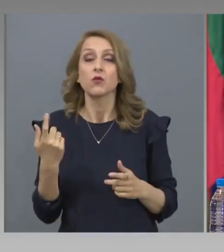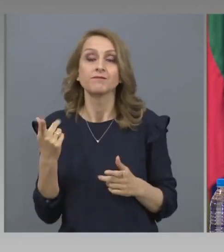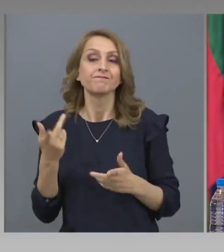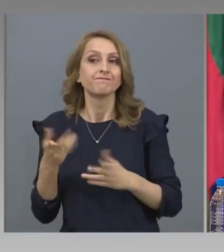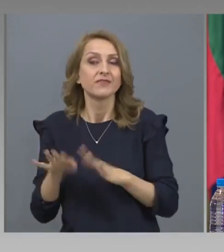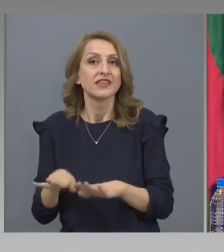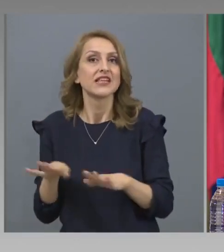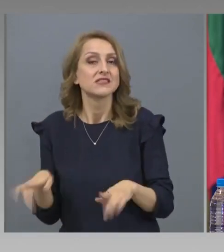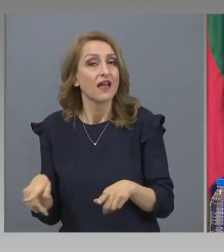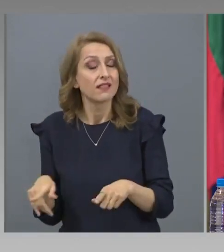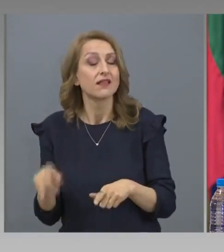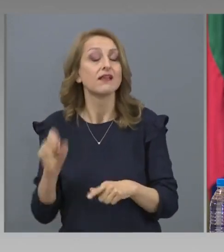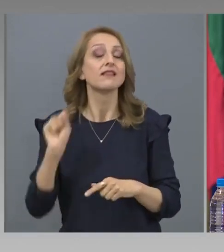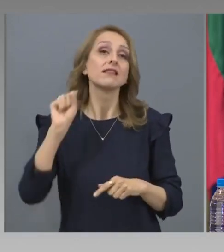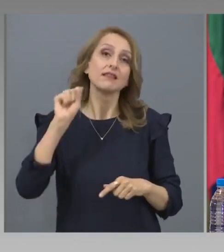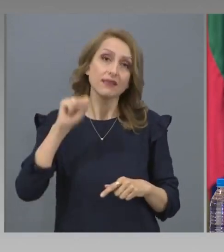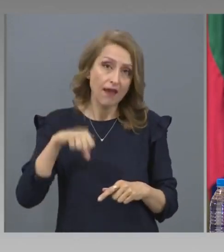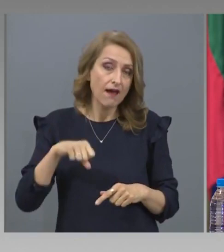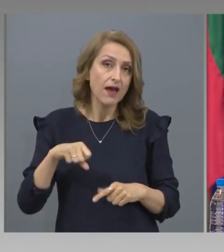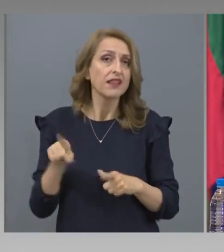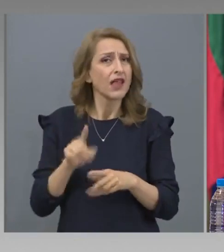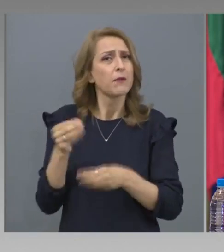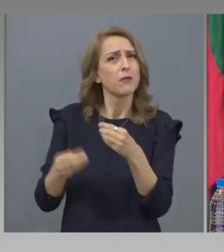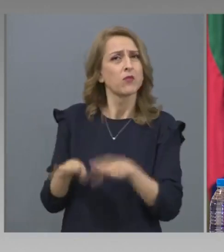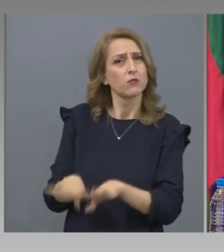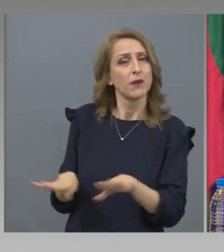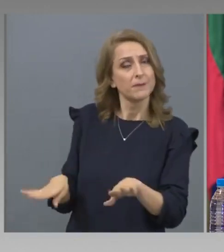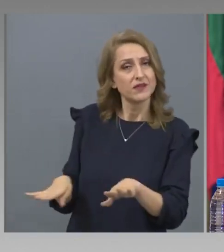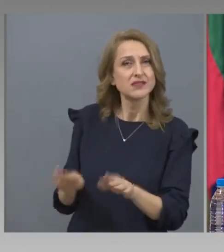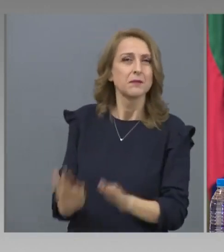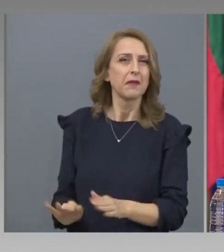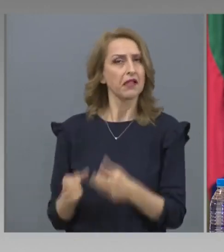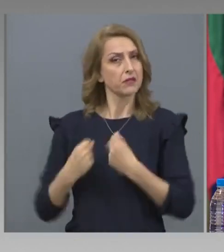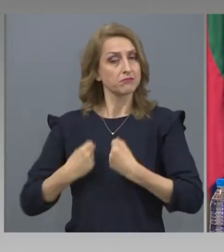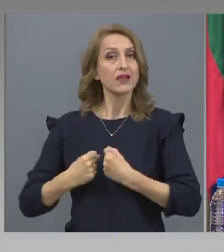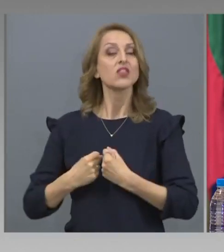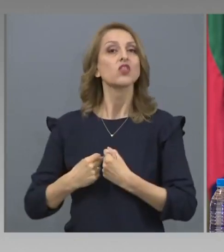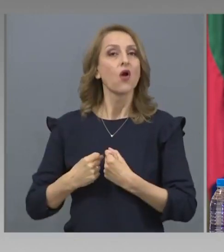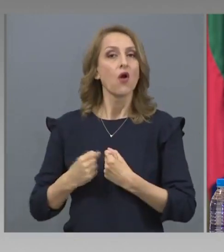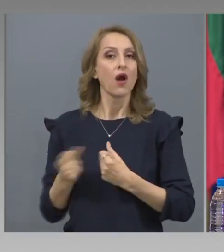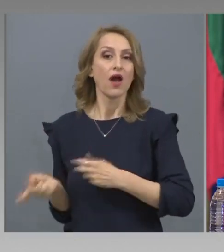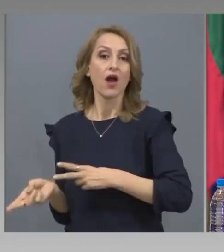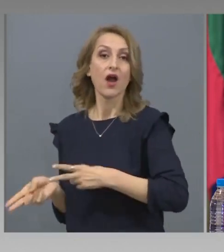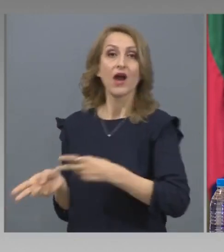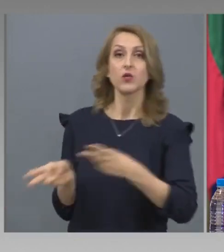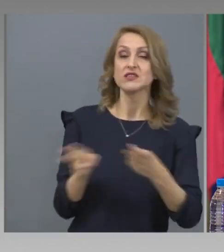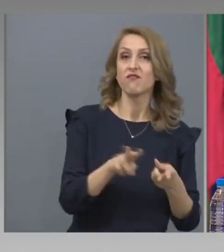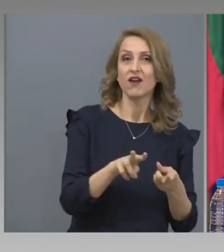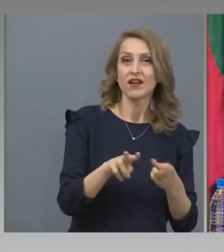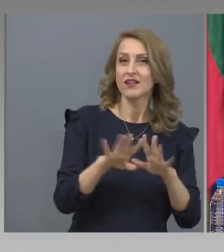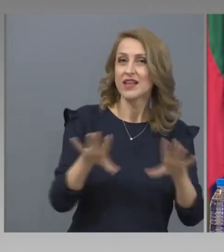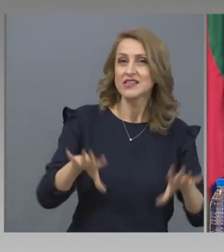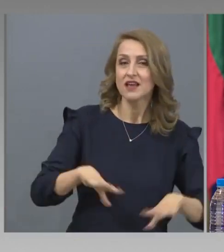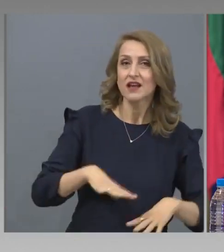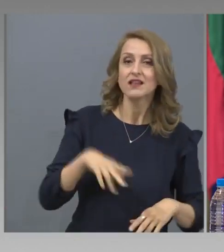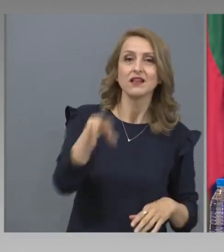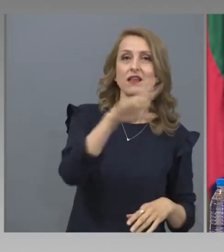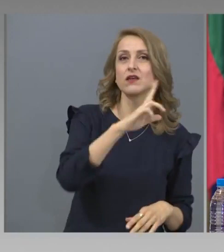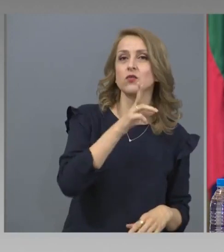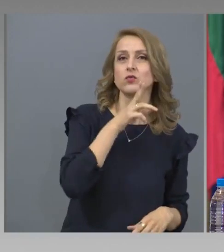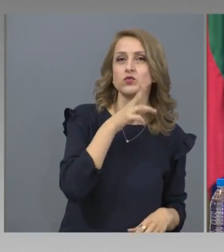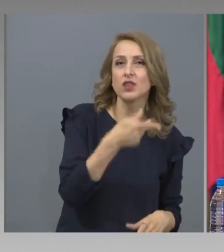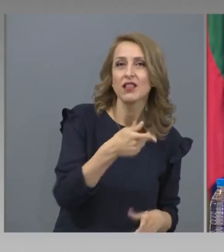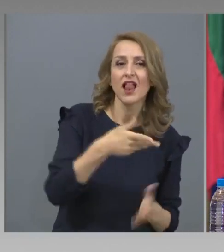децата, да, няма проблем с тях, но връщайки, първо поставят, ще поставим на риск учителите и санита,